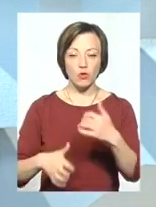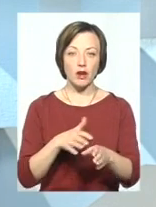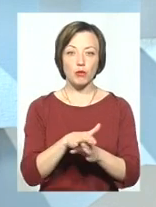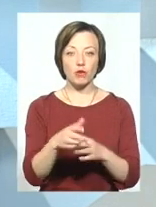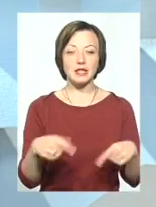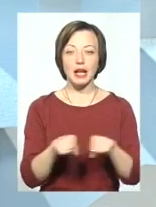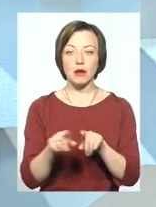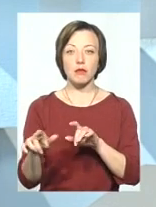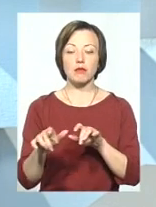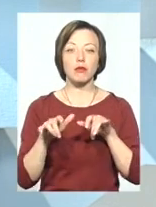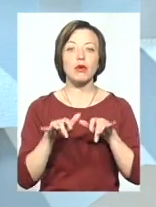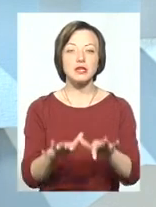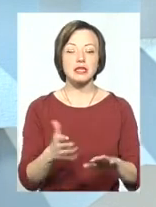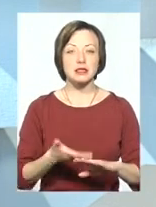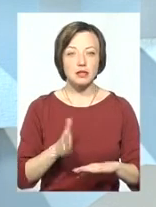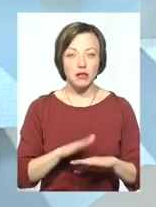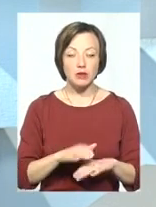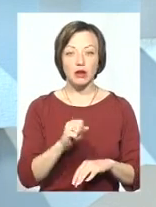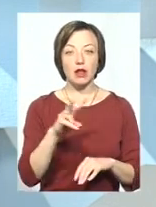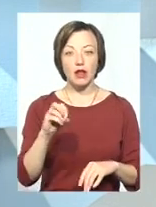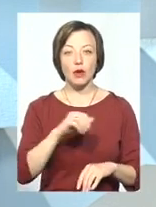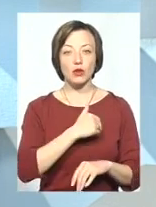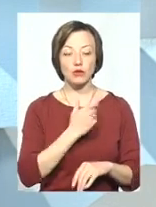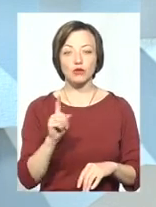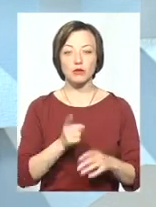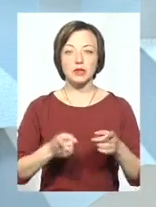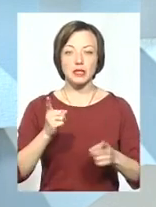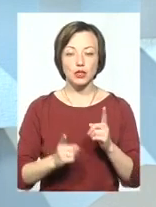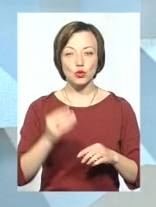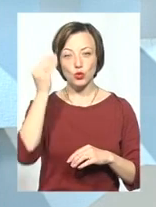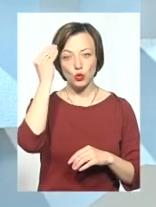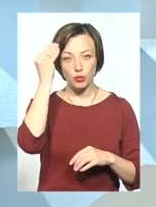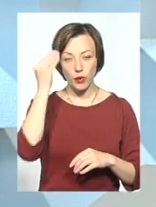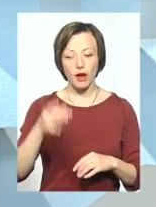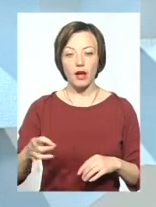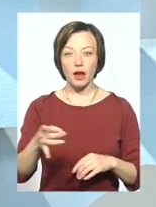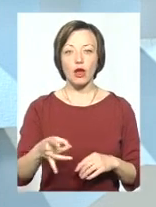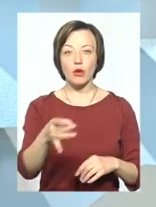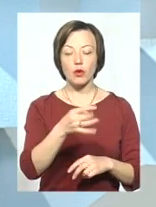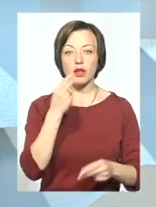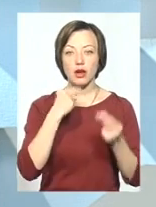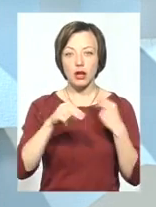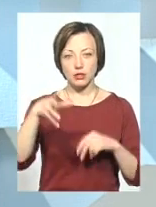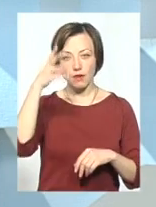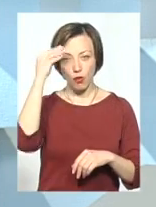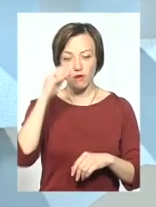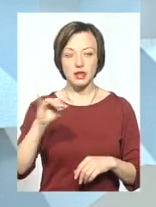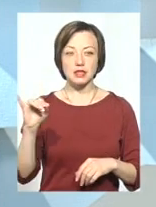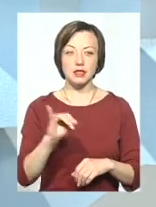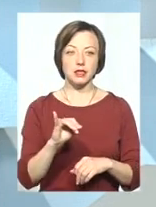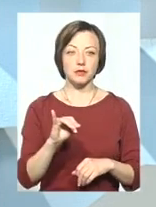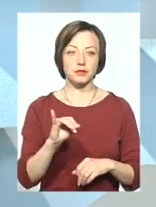такі процеси складно. Разом з тим хотілося би, щоб дійсно думка регіонів краще враховувалася